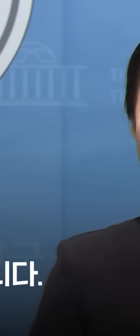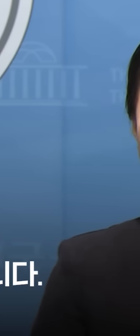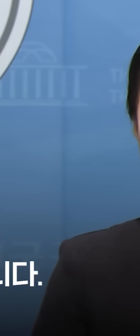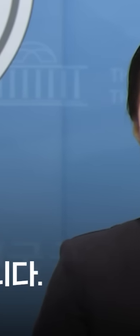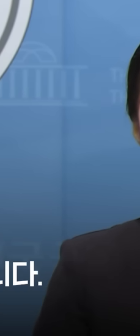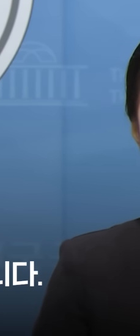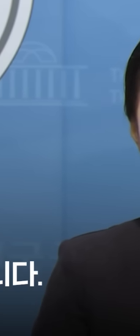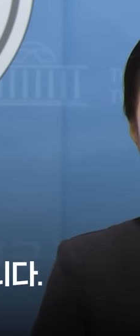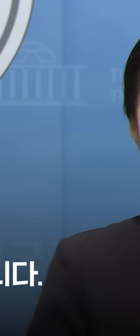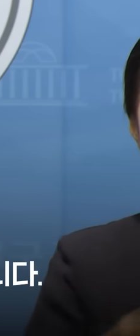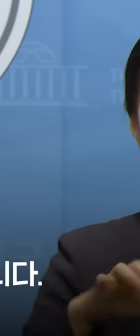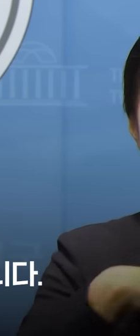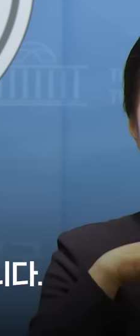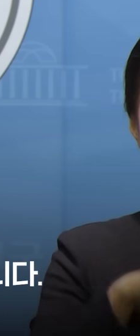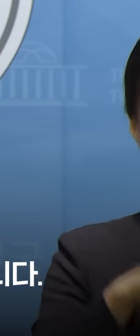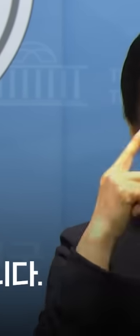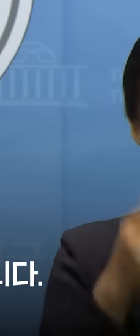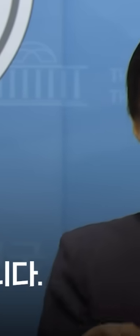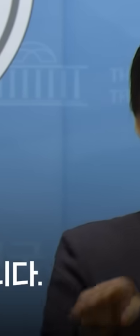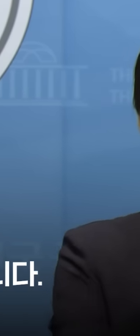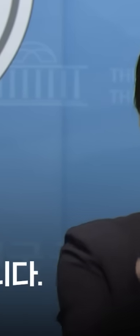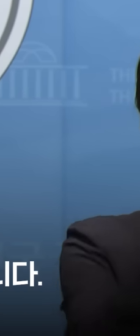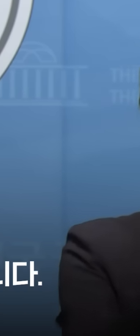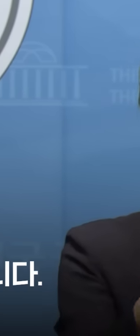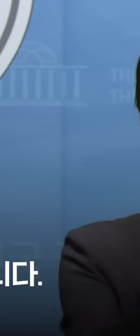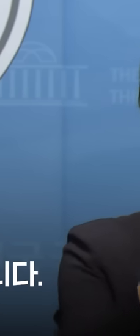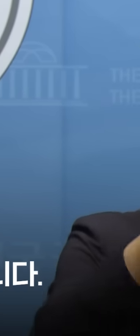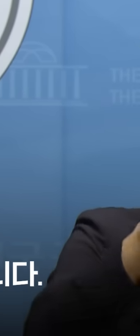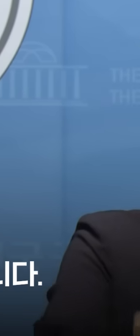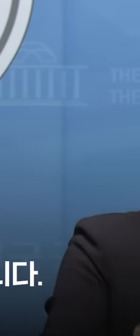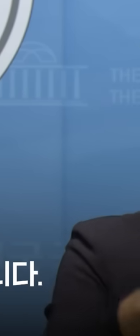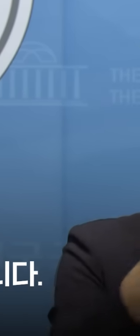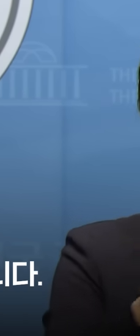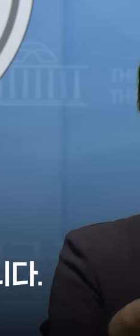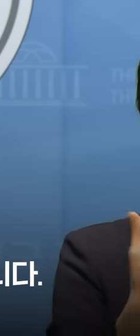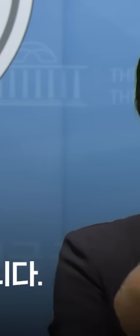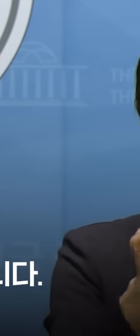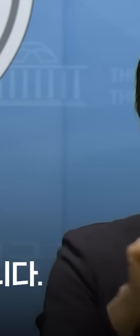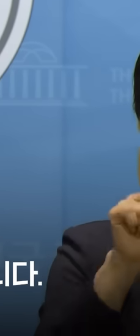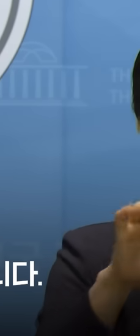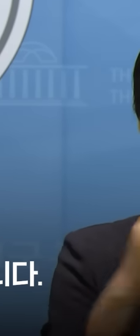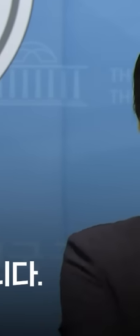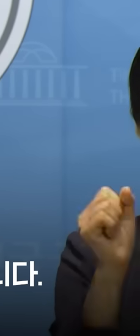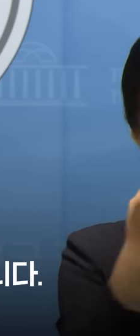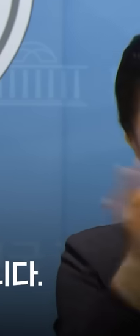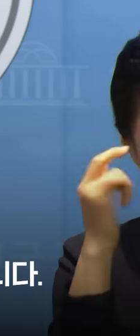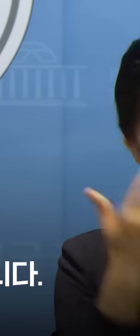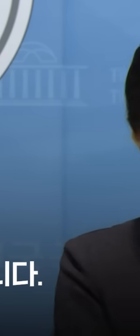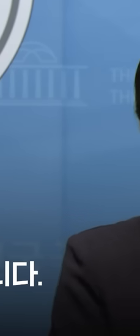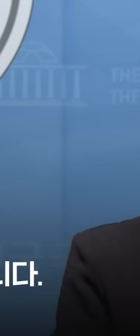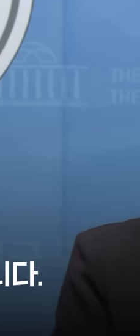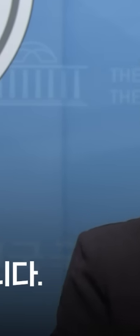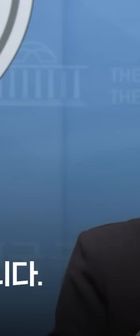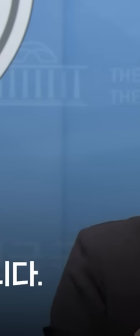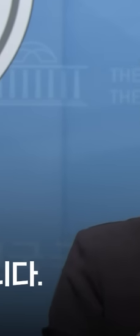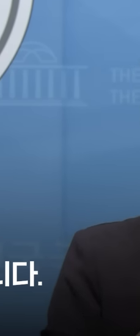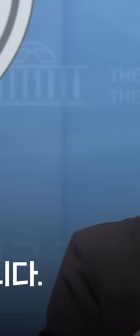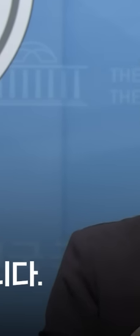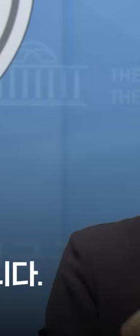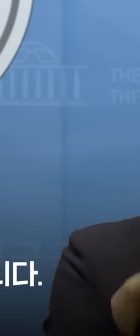김영석 독립기념 관장은 1945년 광복을 인정하느냐는 질문에 답변을